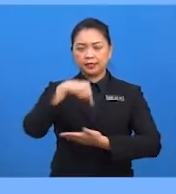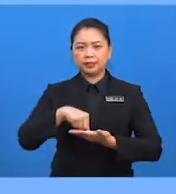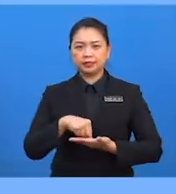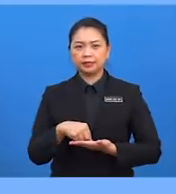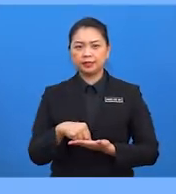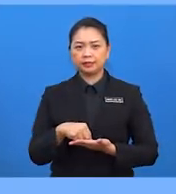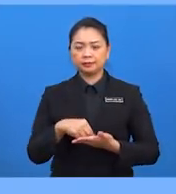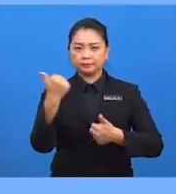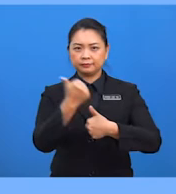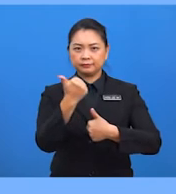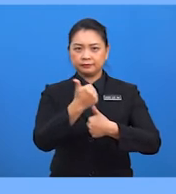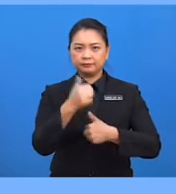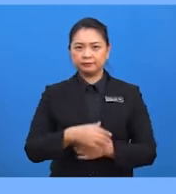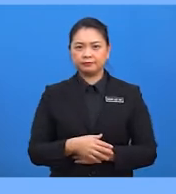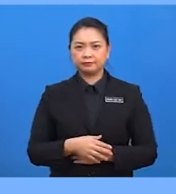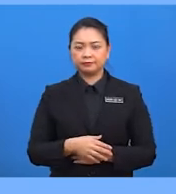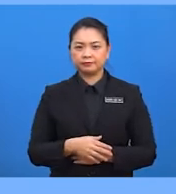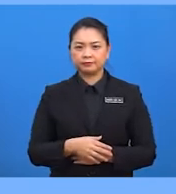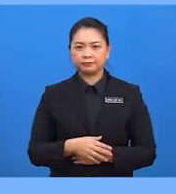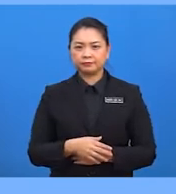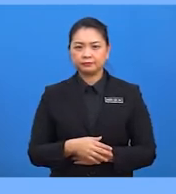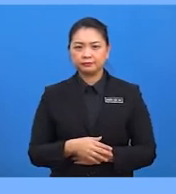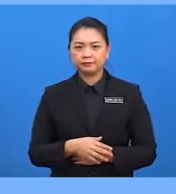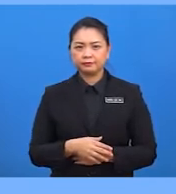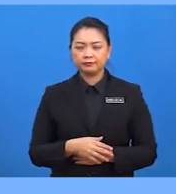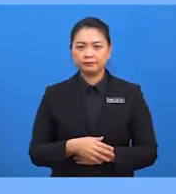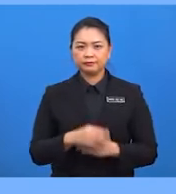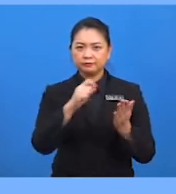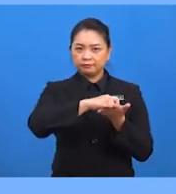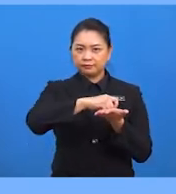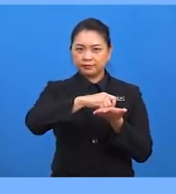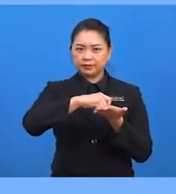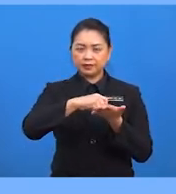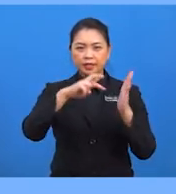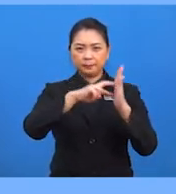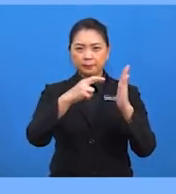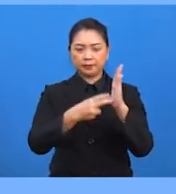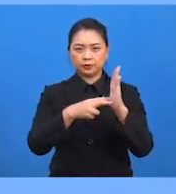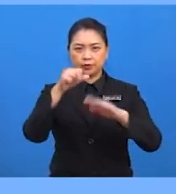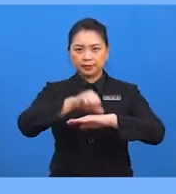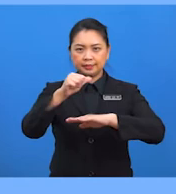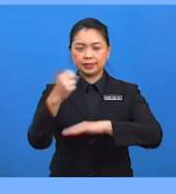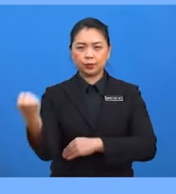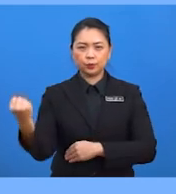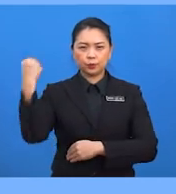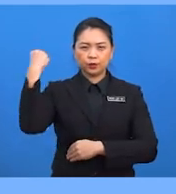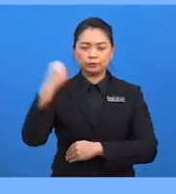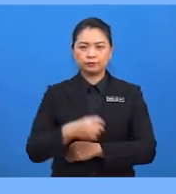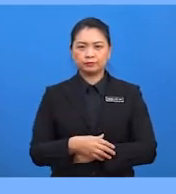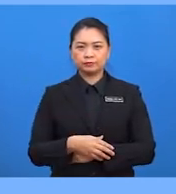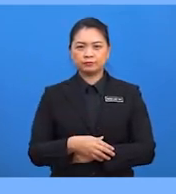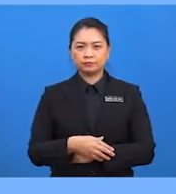ini, iaitu pertama, menyatakan maksud asid